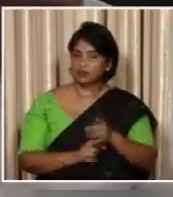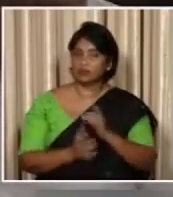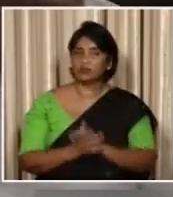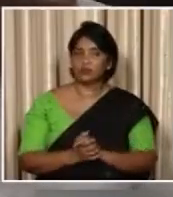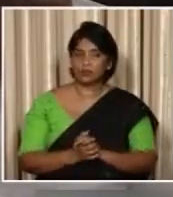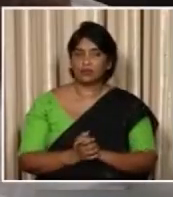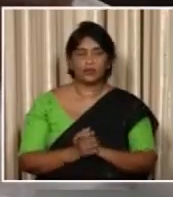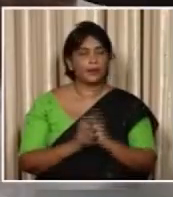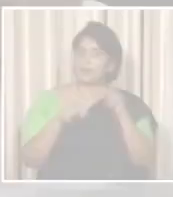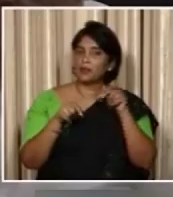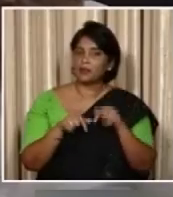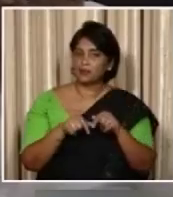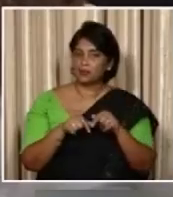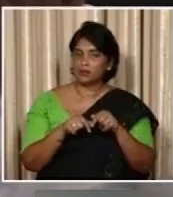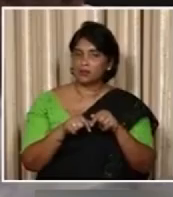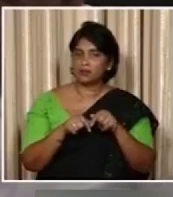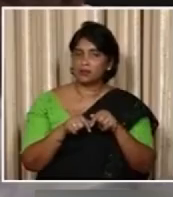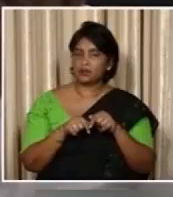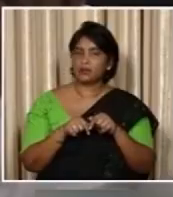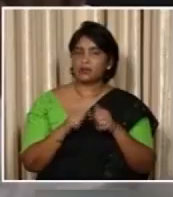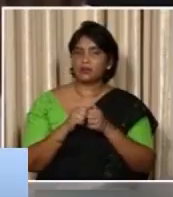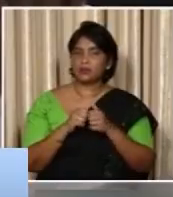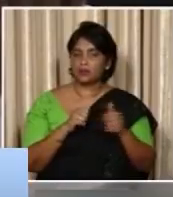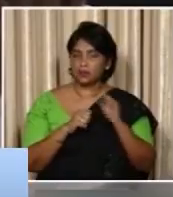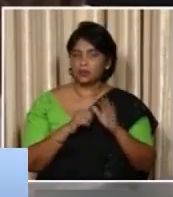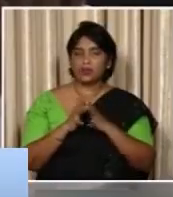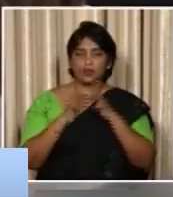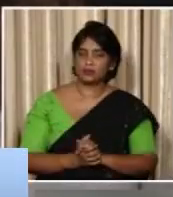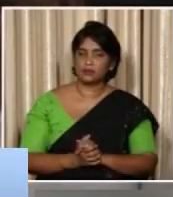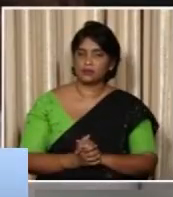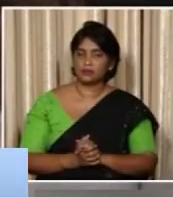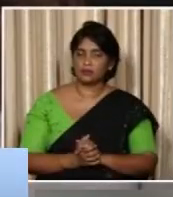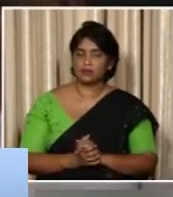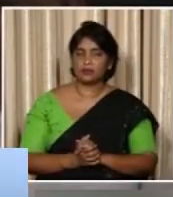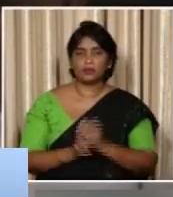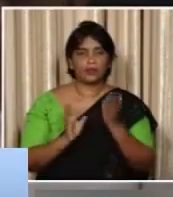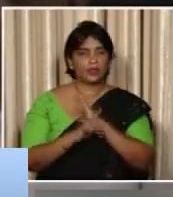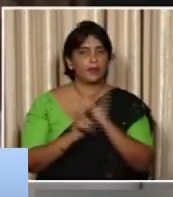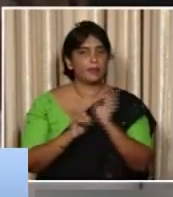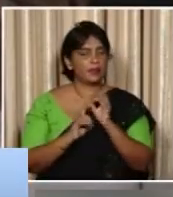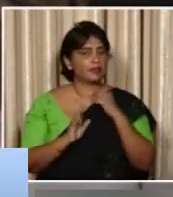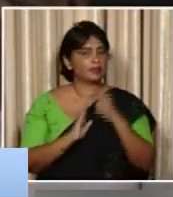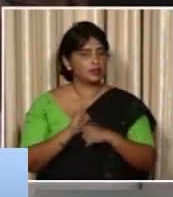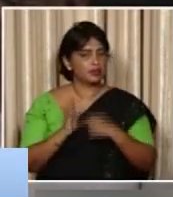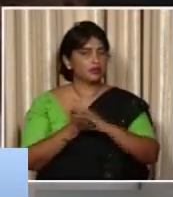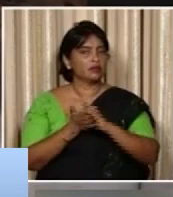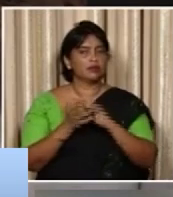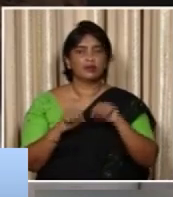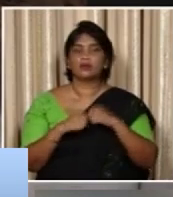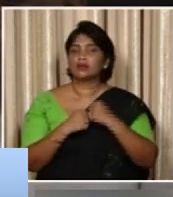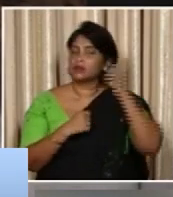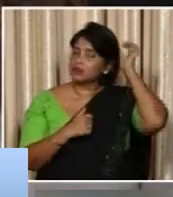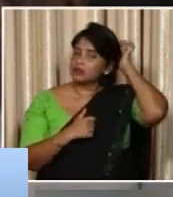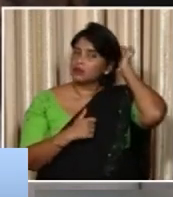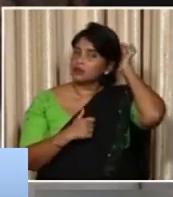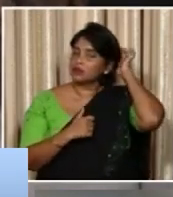මේ පලස්තීනය පිළිබඳව පත්ව තිබෙන්නේ අතිපීඩාකාරී තත්ත්වයක්. එදා පලස්තීන ශ්‍රී ලංකා සහයෝගිතා සංවිධානයේ